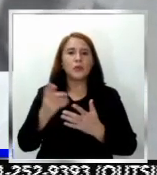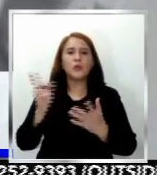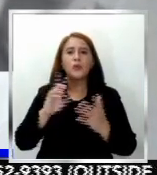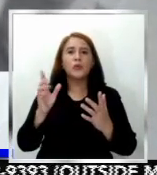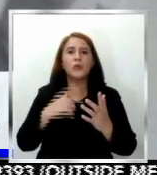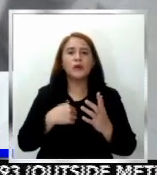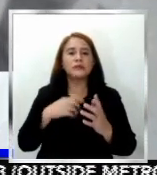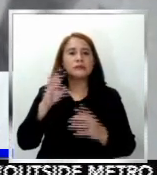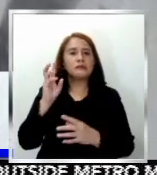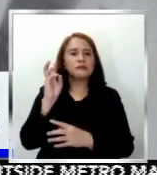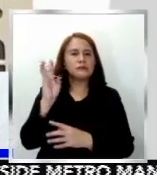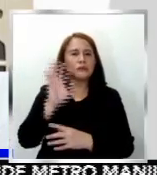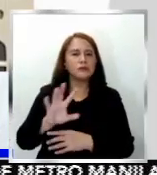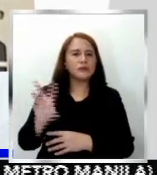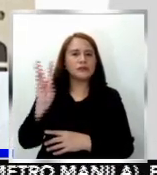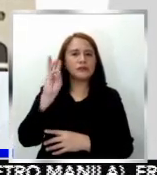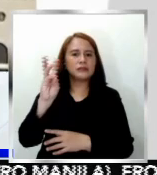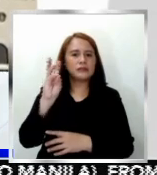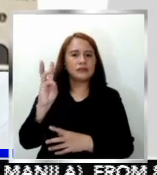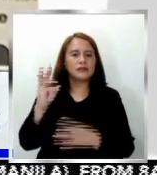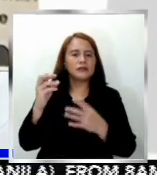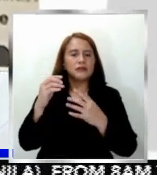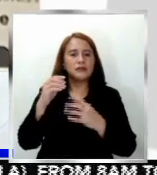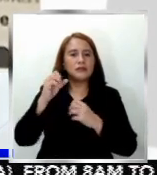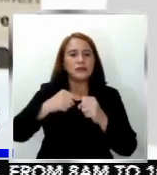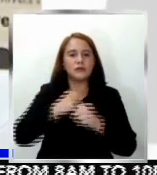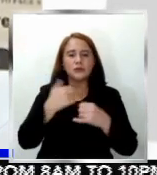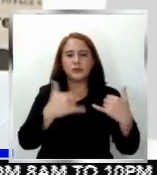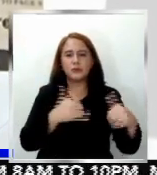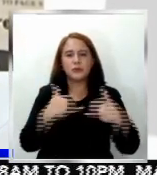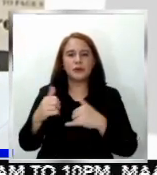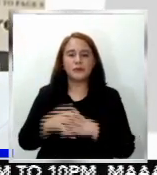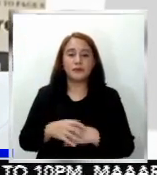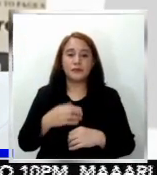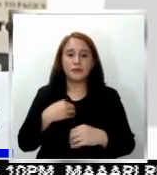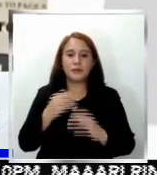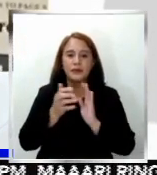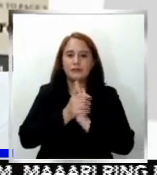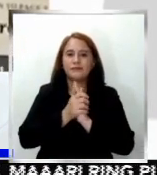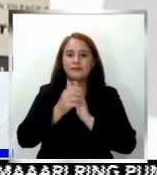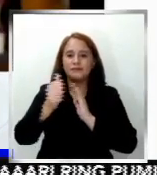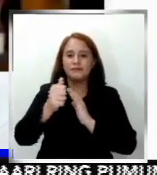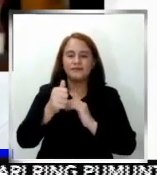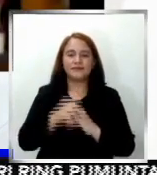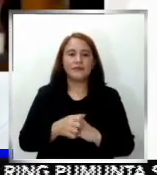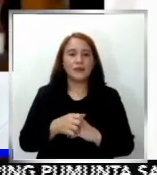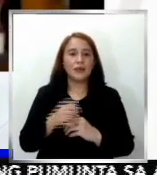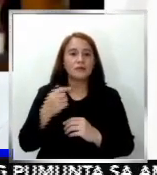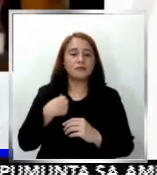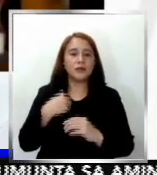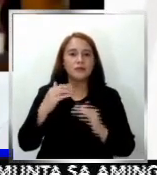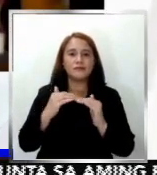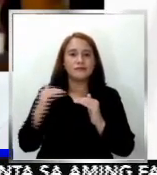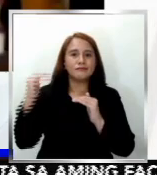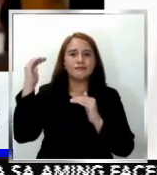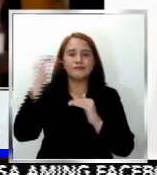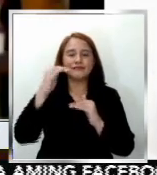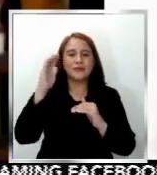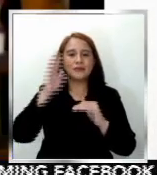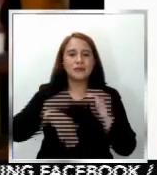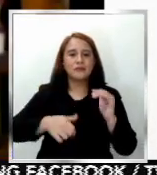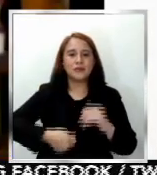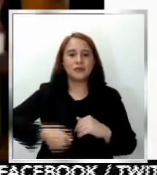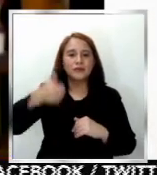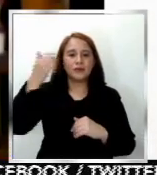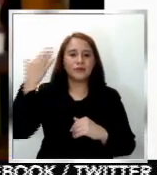dekada ng paglalaro ng chess? Yung pagiging grandmaster ko, mas lamang pa yon kaysa nung nanalo ko kay